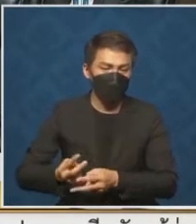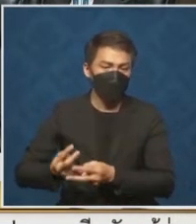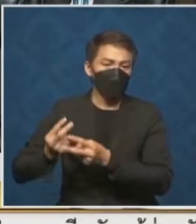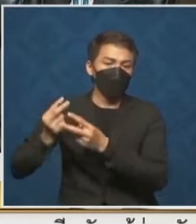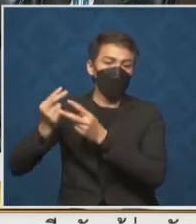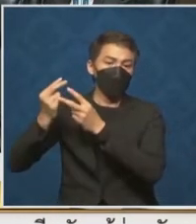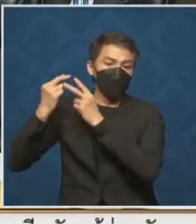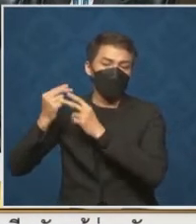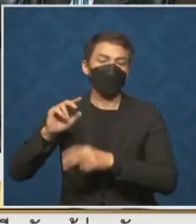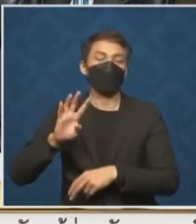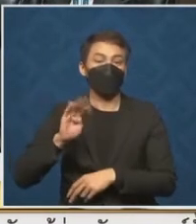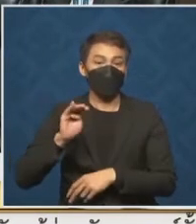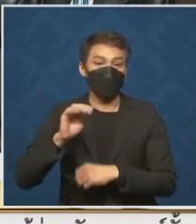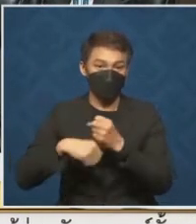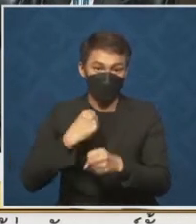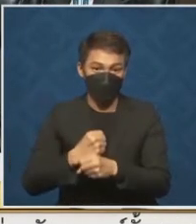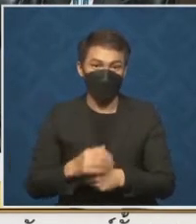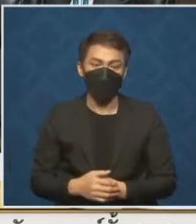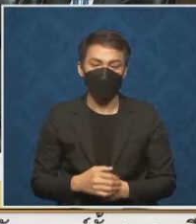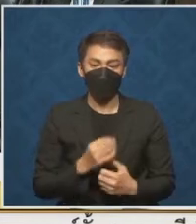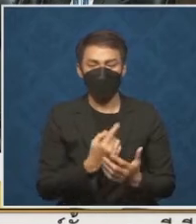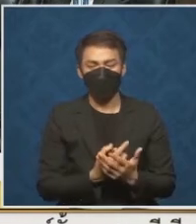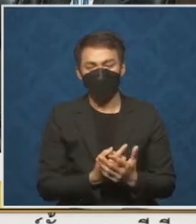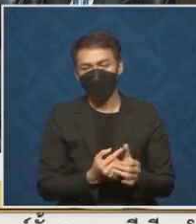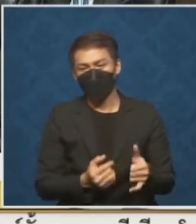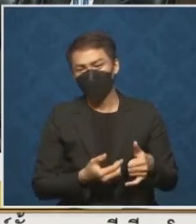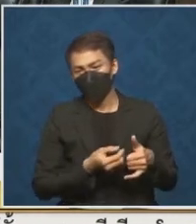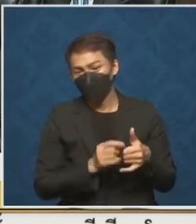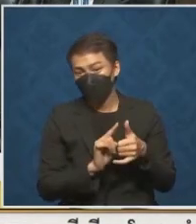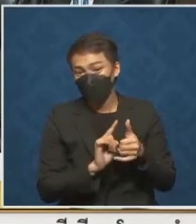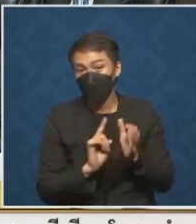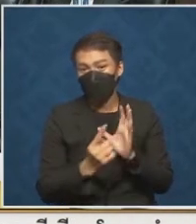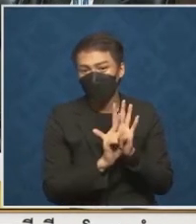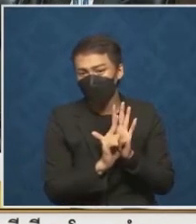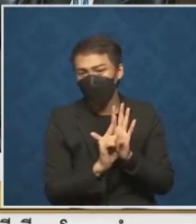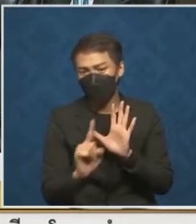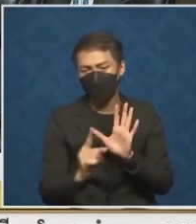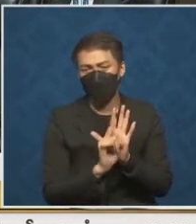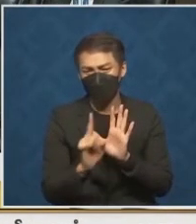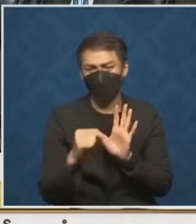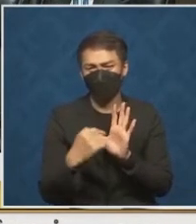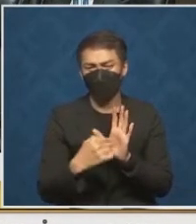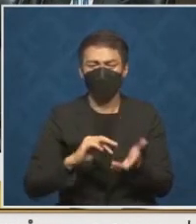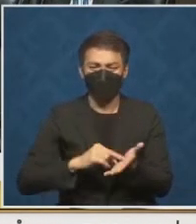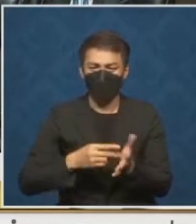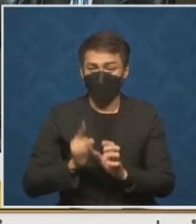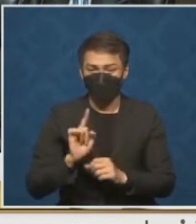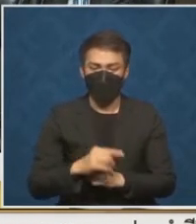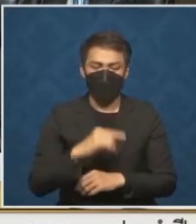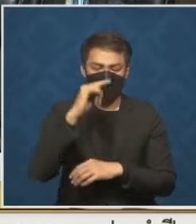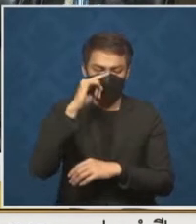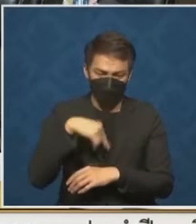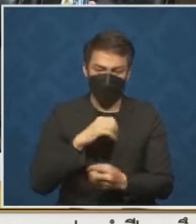ไม่ทันต่อการเปลี่ยนแปลงของโลกทำให้ไทยต้องสูญเสียโอกาสทางด้านเศรษฐกิจอย่างมหาศาล